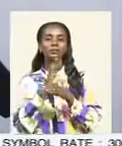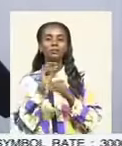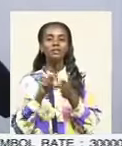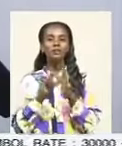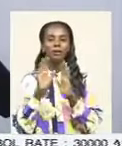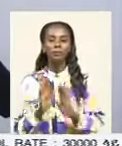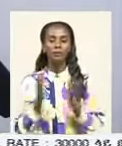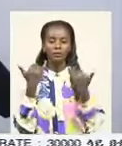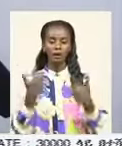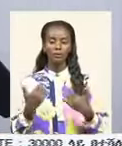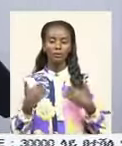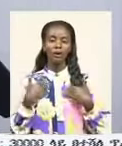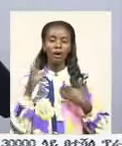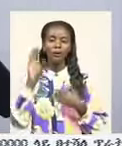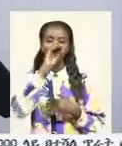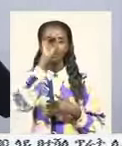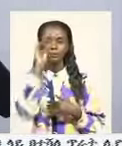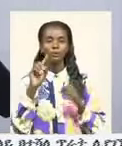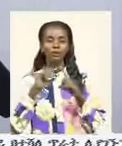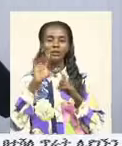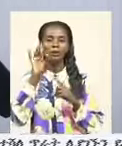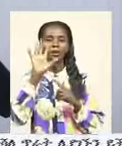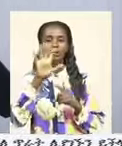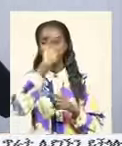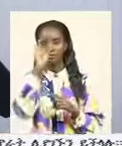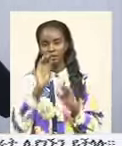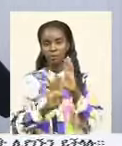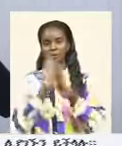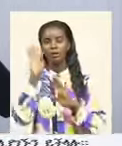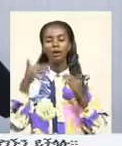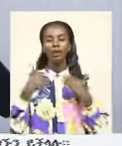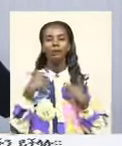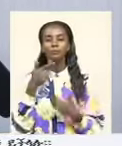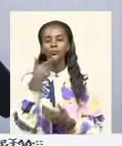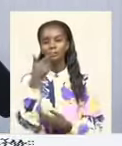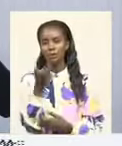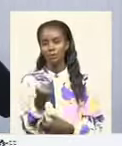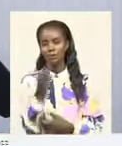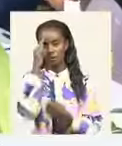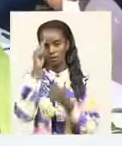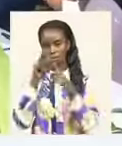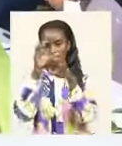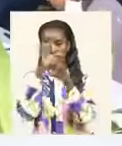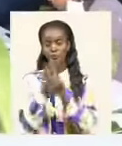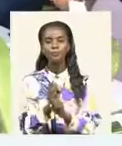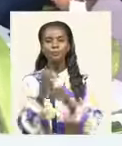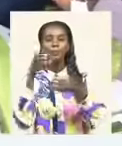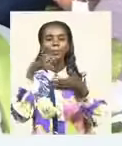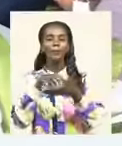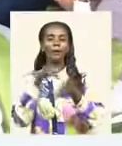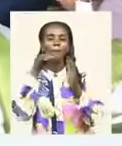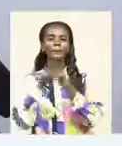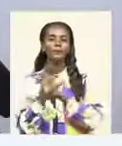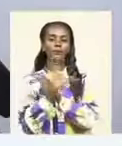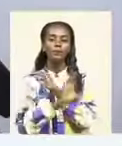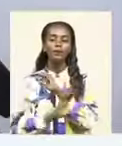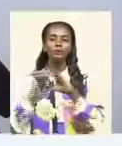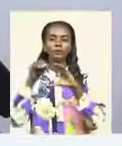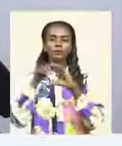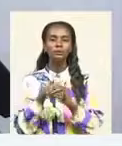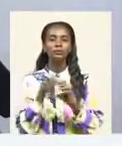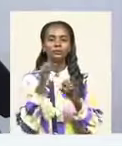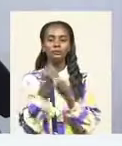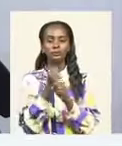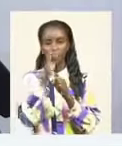ምርታማነት አሁን ካላቸው 50% ወደ 85% ማሳደግ አለብን ብለን እቅድ ይዘናል። በገበያ ውስጥ የሀገር ውስጥ ማኑፋክቸሪንግ